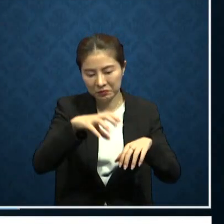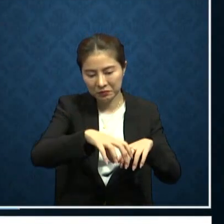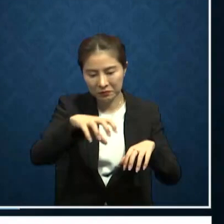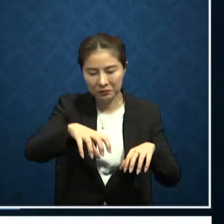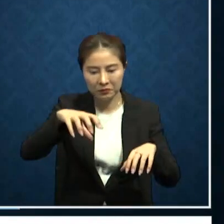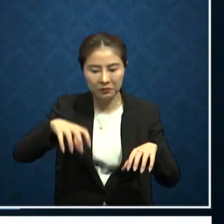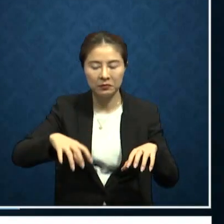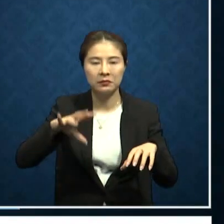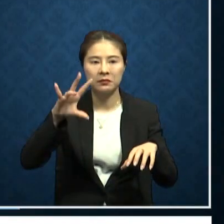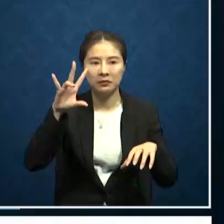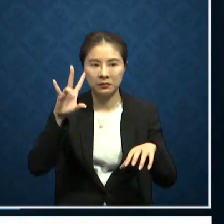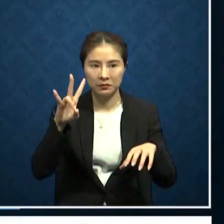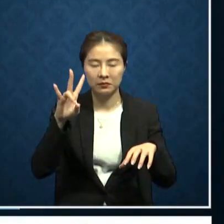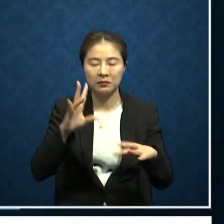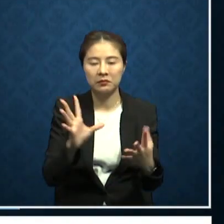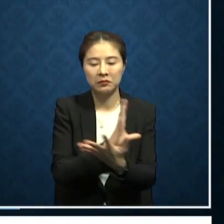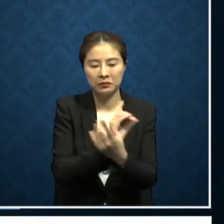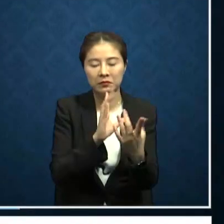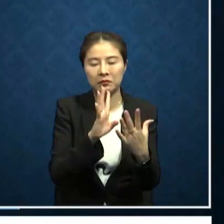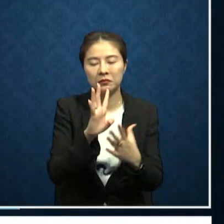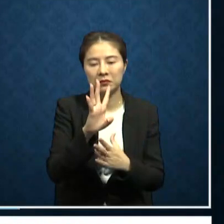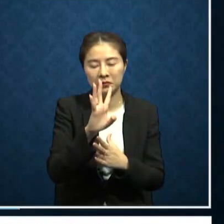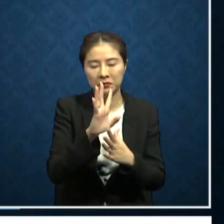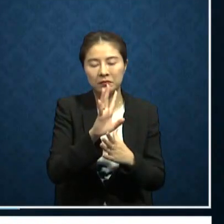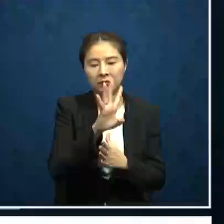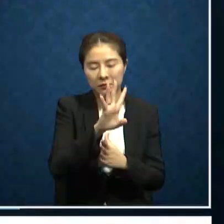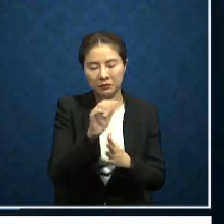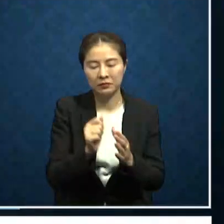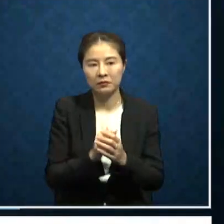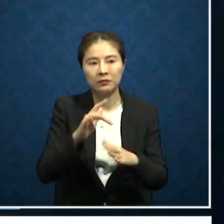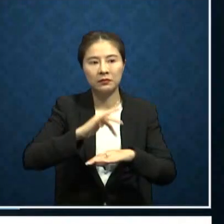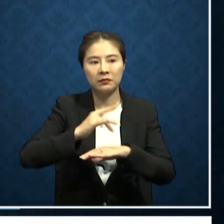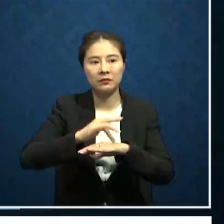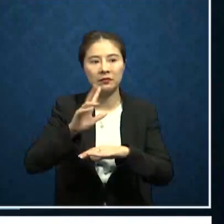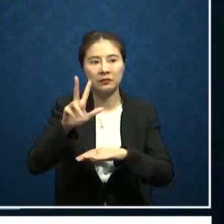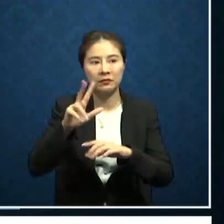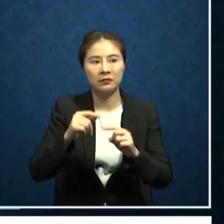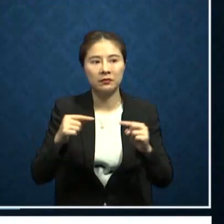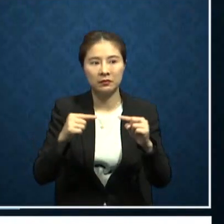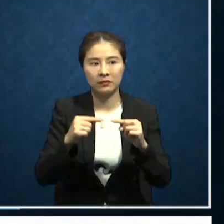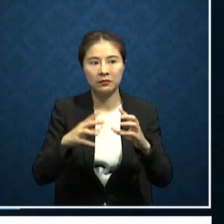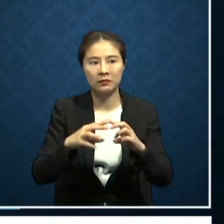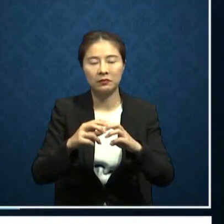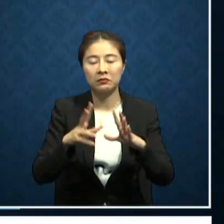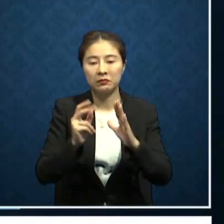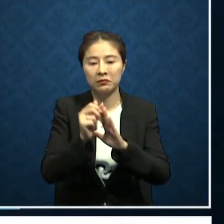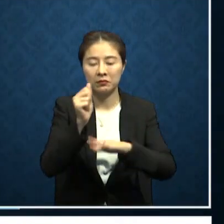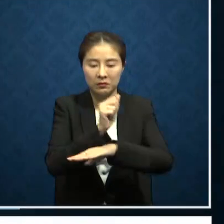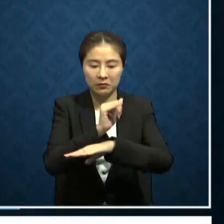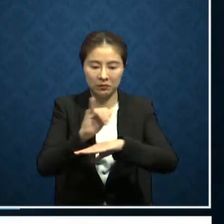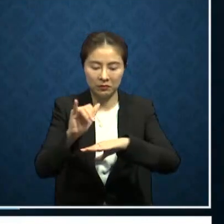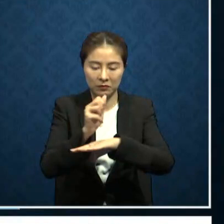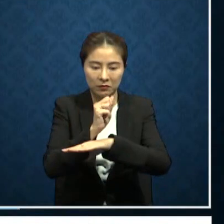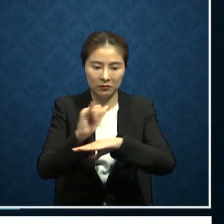วัฒนธรรม 4แหล่งและมรดกทางธรรมชาติ 3แหล่งนะคะอันได้แก่ค่ะเอ่อนครประวัติศาสตร์พระนครศรีอยุธยานะเมือง